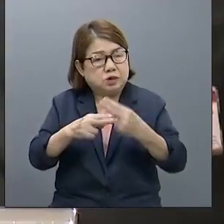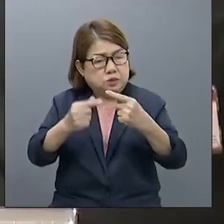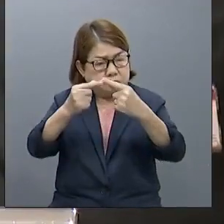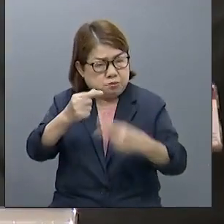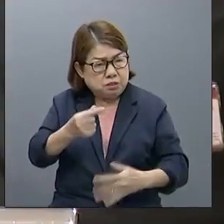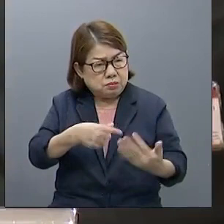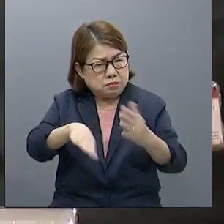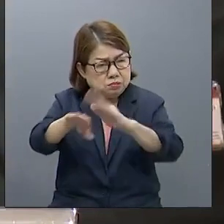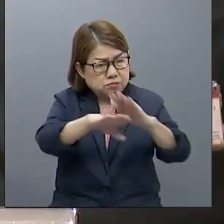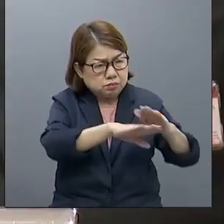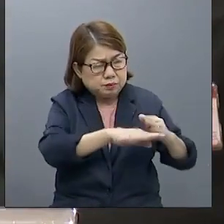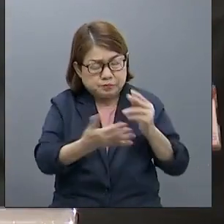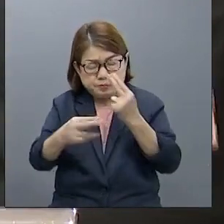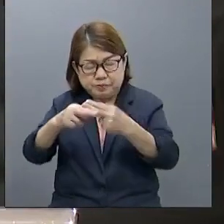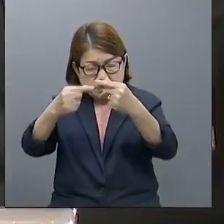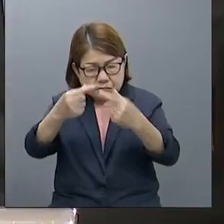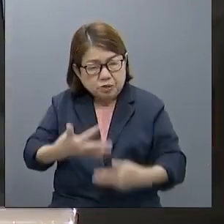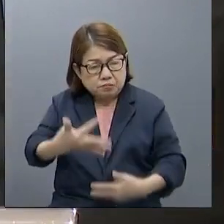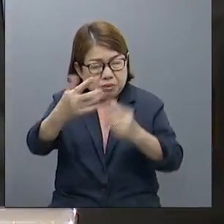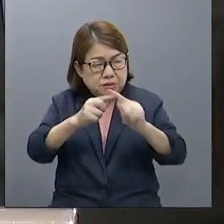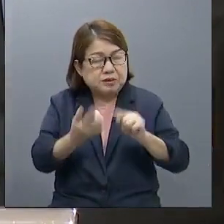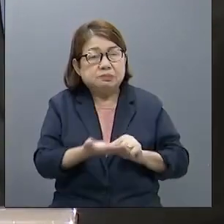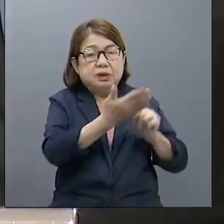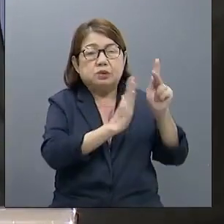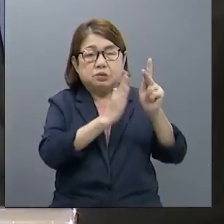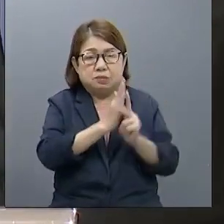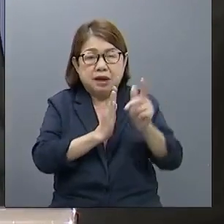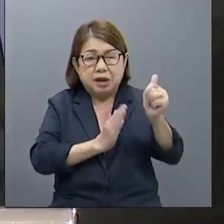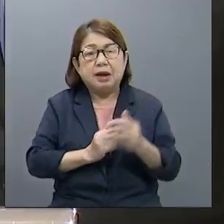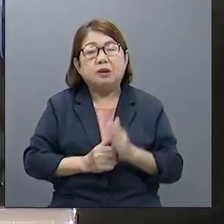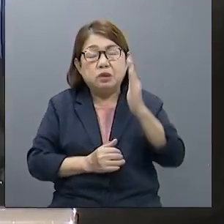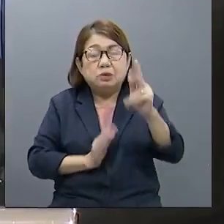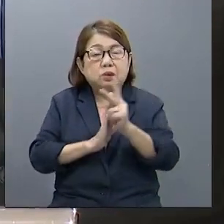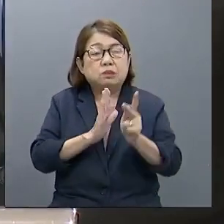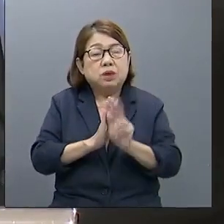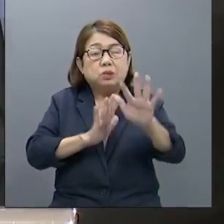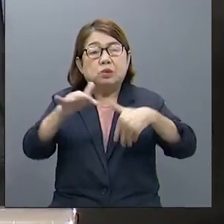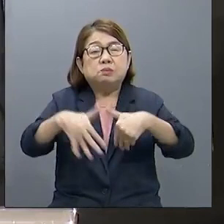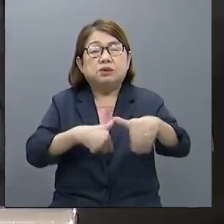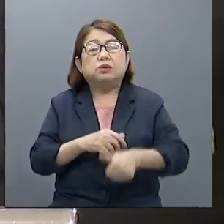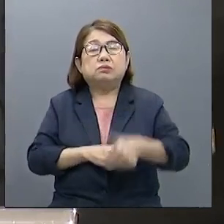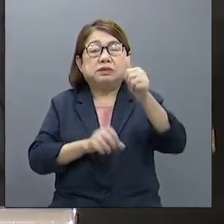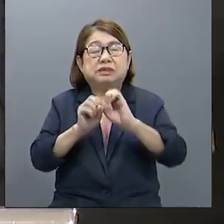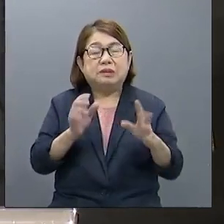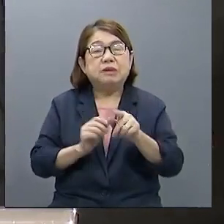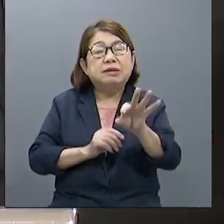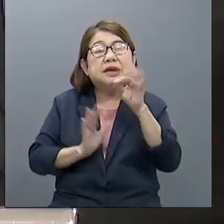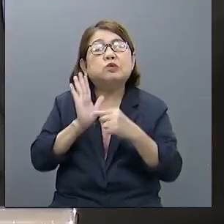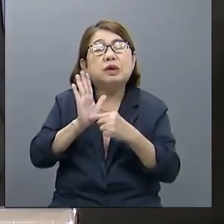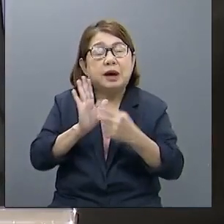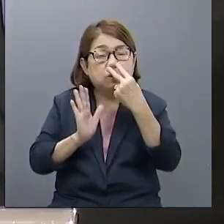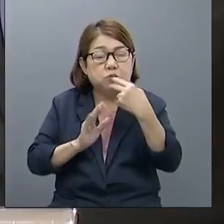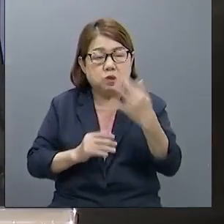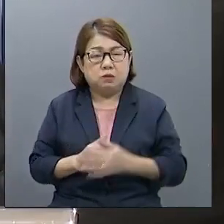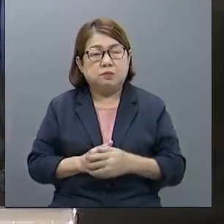นะครับแล้วก็จะได้มีกฎหมายภาคประชาชนมากขึ้นอันนี้ยกตัวอย่างนั้นก็อยากจะเรียน